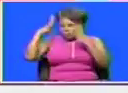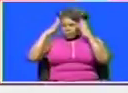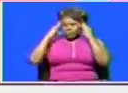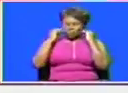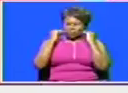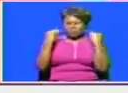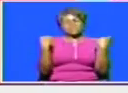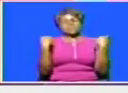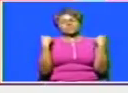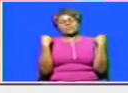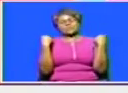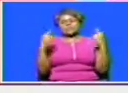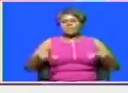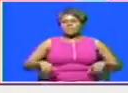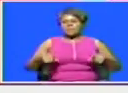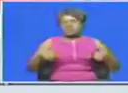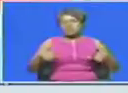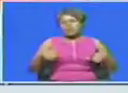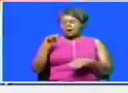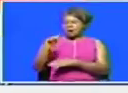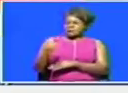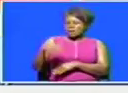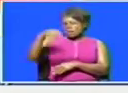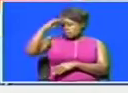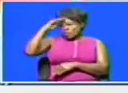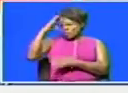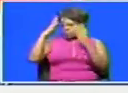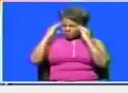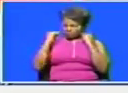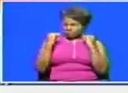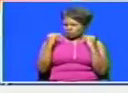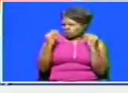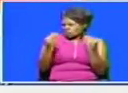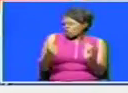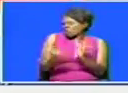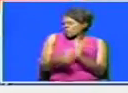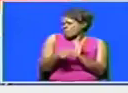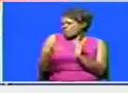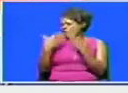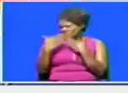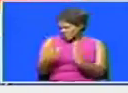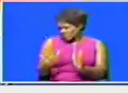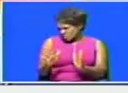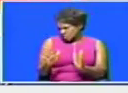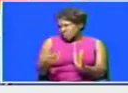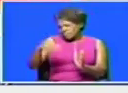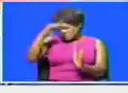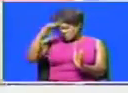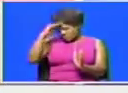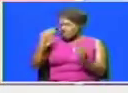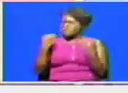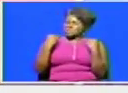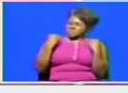kulala na kuishi? Mimi huwa namuuliza mtu, ukisema pombe inakupunguzia mawazo, je, imekutatuzia ile shida yako ile ulikuwa nayo? Kwa sababu utakunywa pombe leo